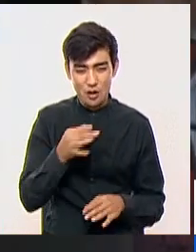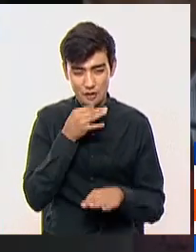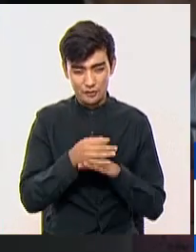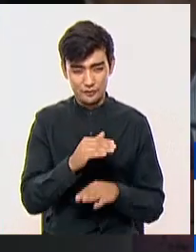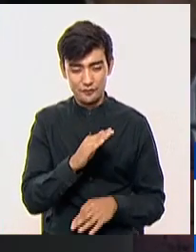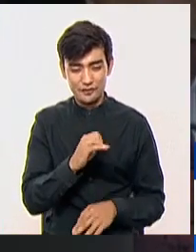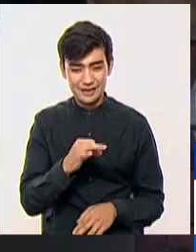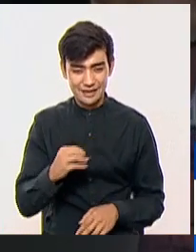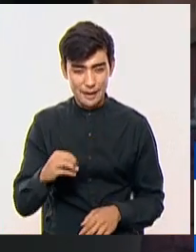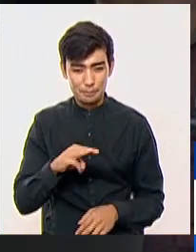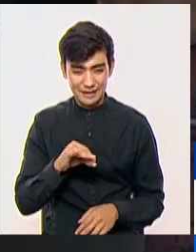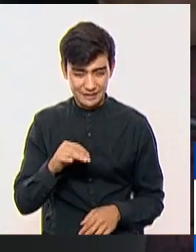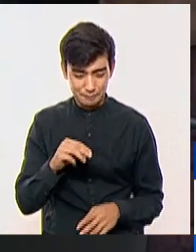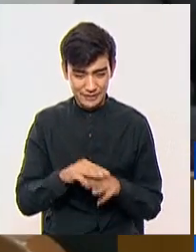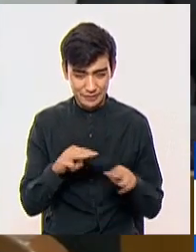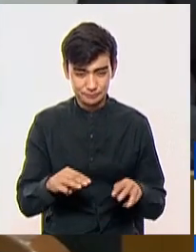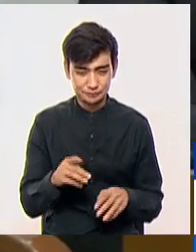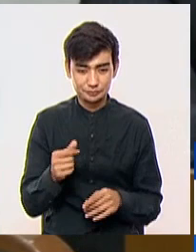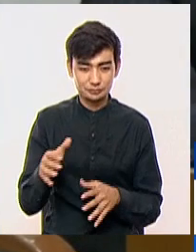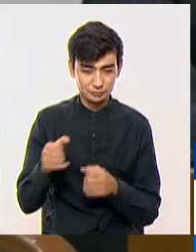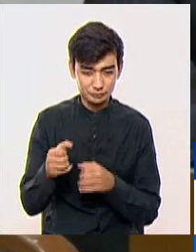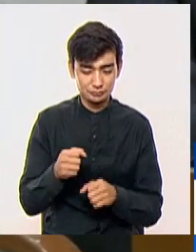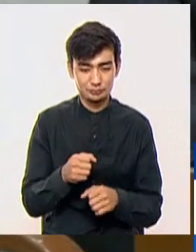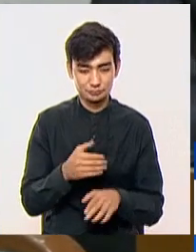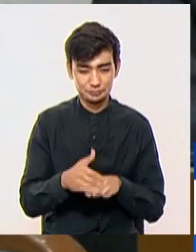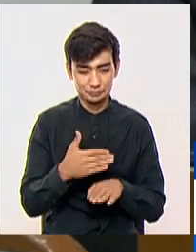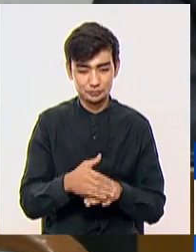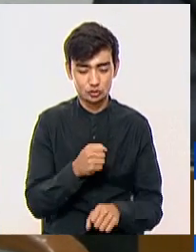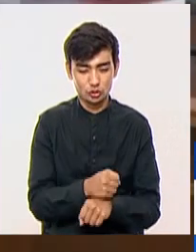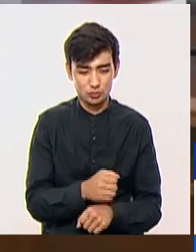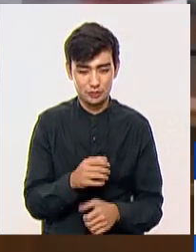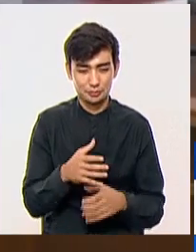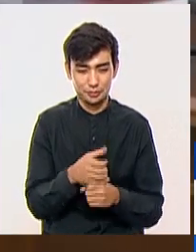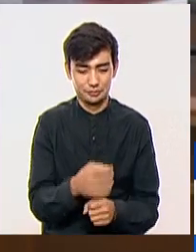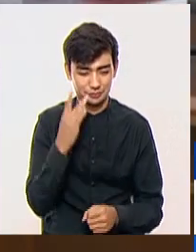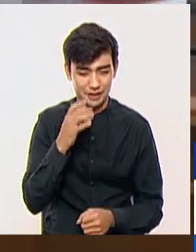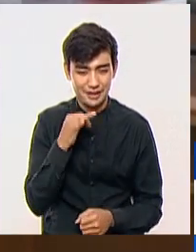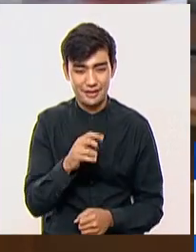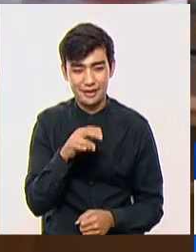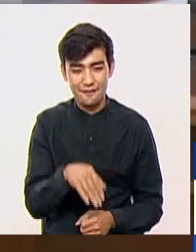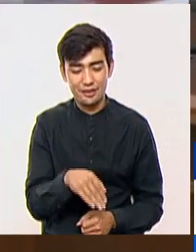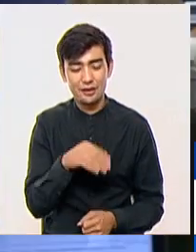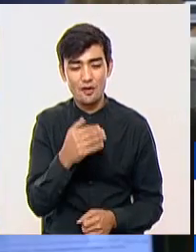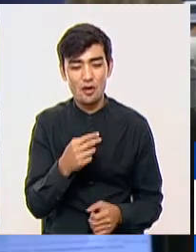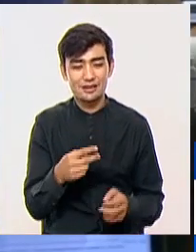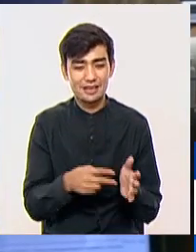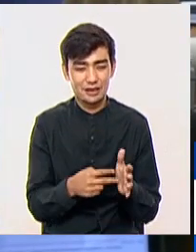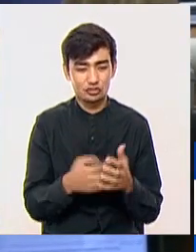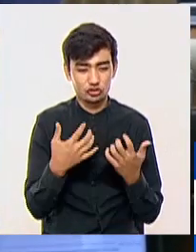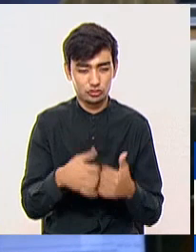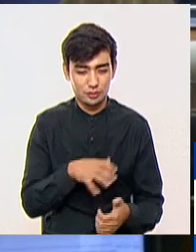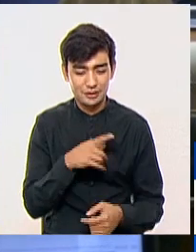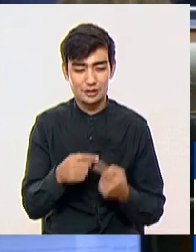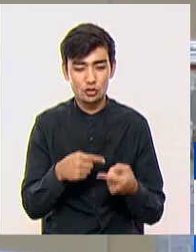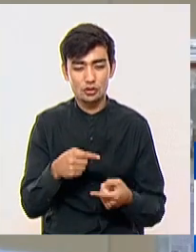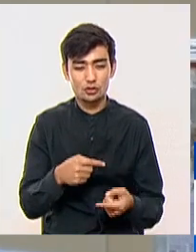вице-министрі қордан ақша алуды кезең-кезеңімен азайтамыз деді. Шенеуніктер бұл тұста мұнайдың бағасын есептеген. Жауаптар келер